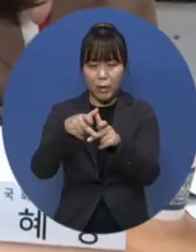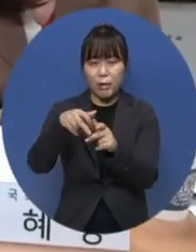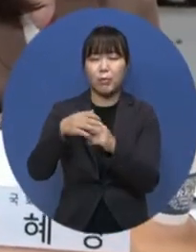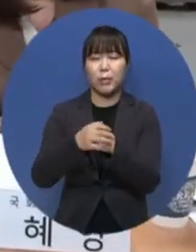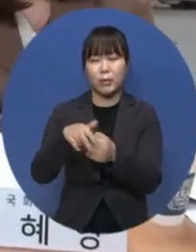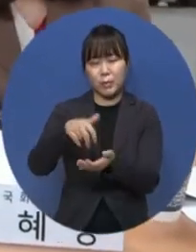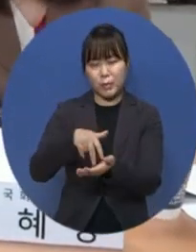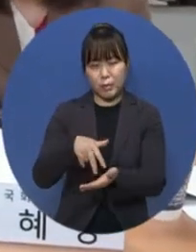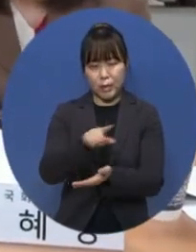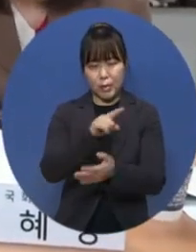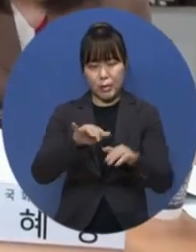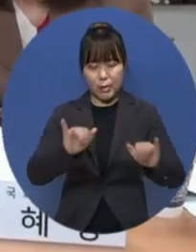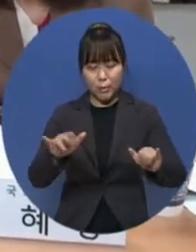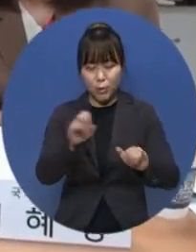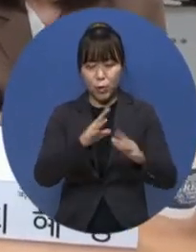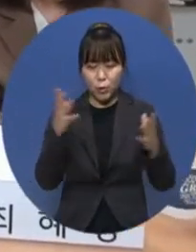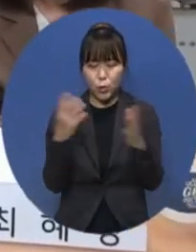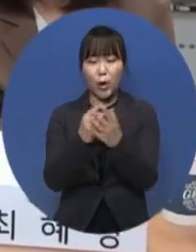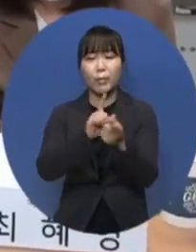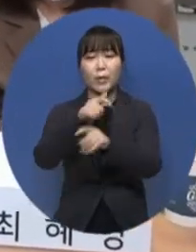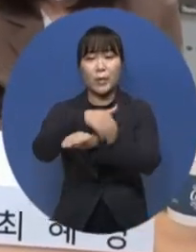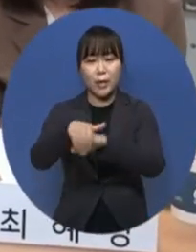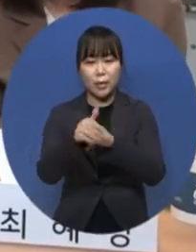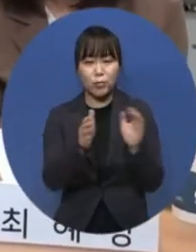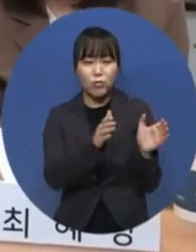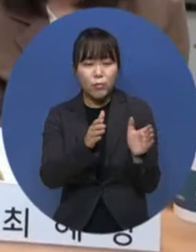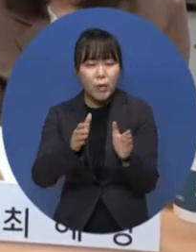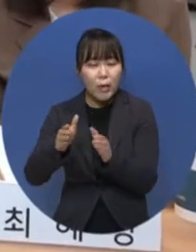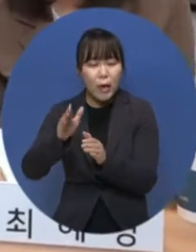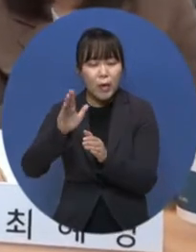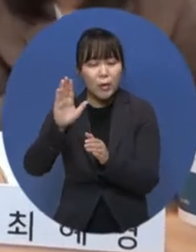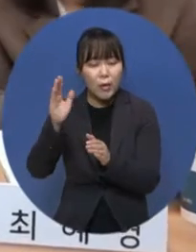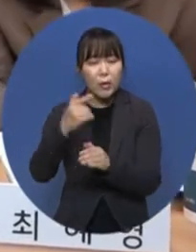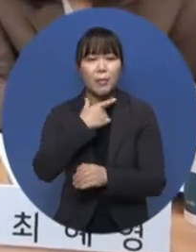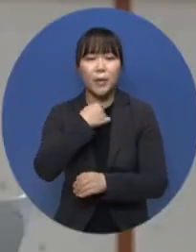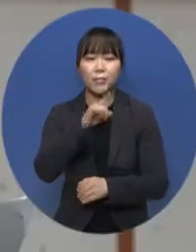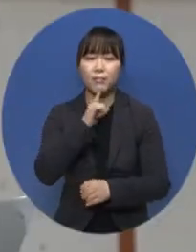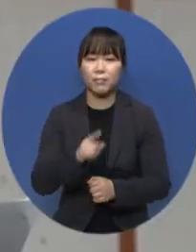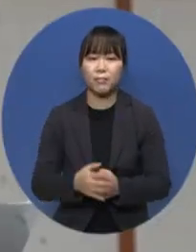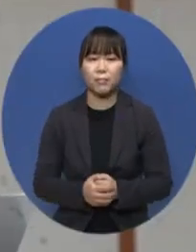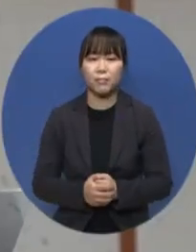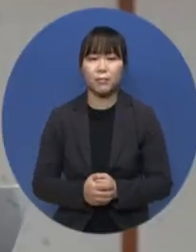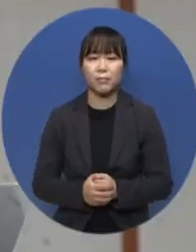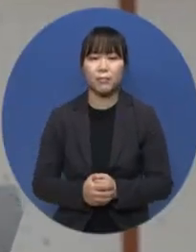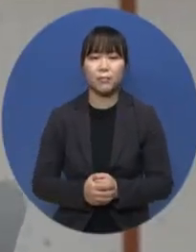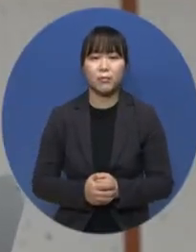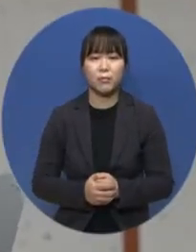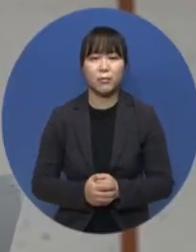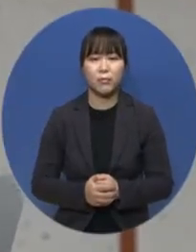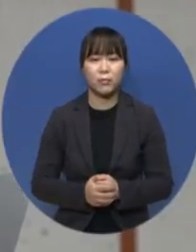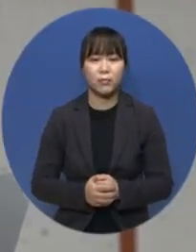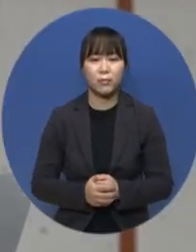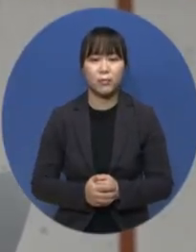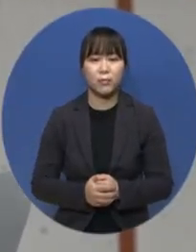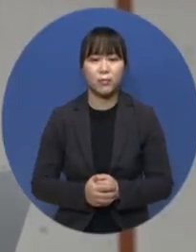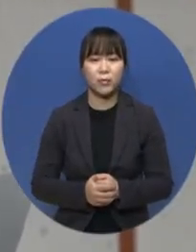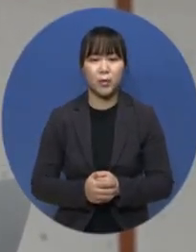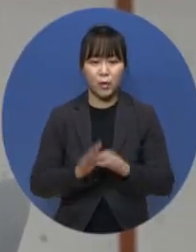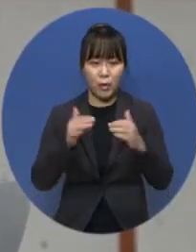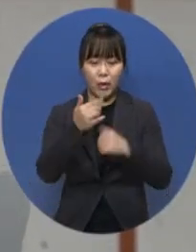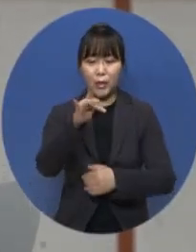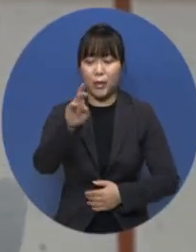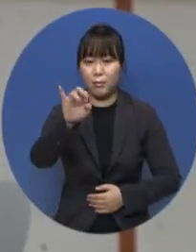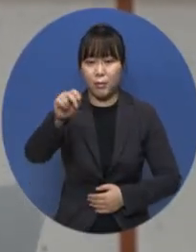관점에서 예방과 종합대책이 마련되는 계기가 되기를 기대한다고 소신을 밝혔습니다. 국회 남인선